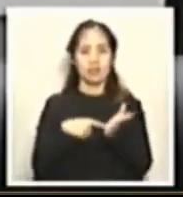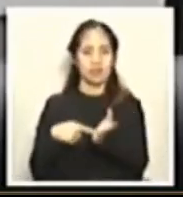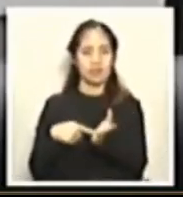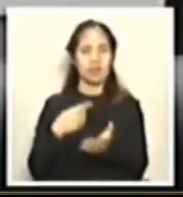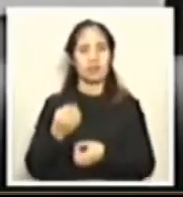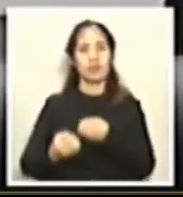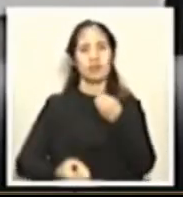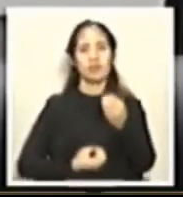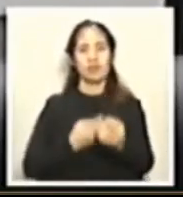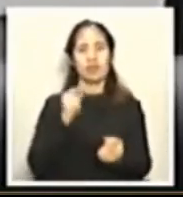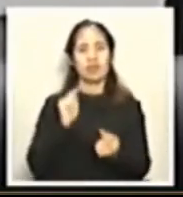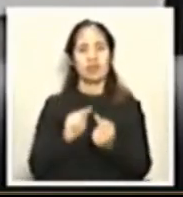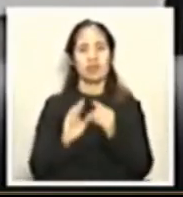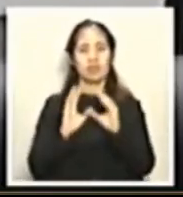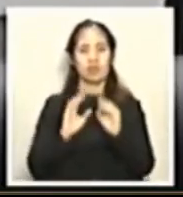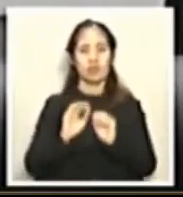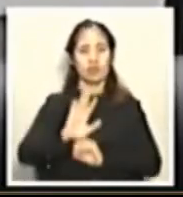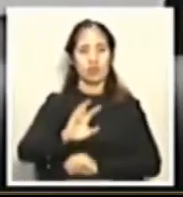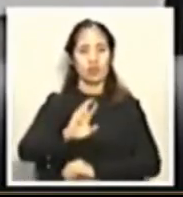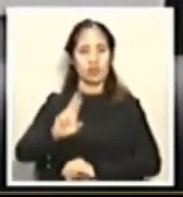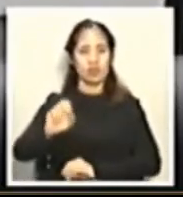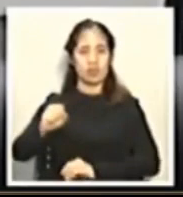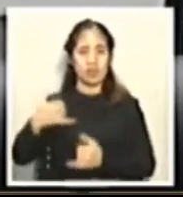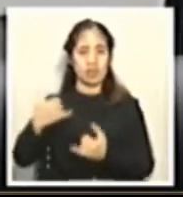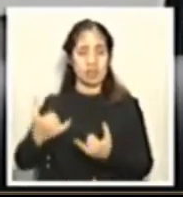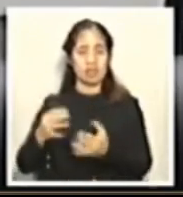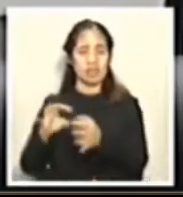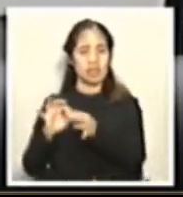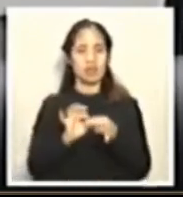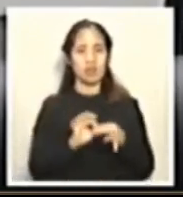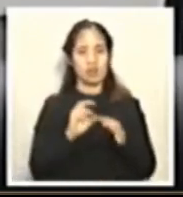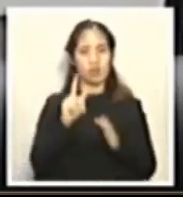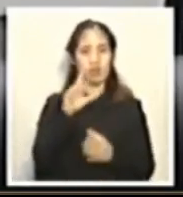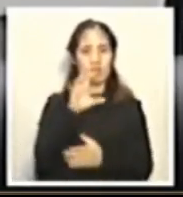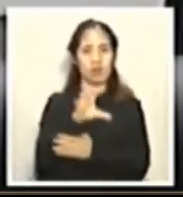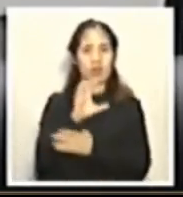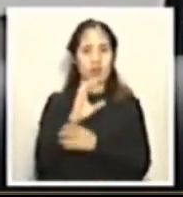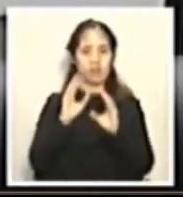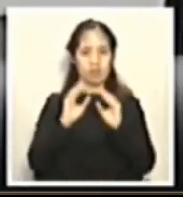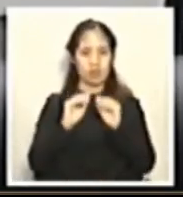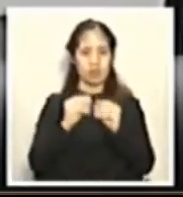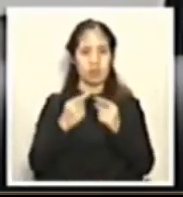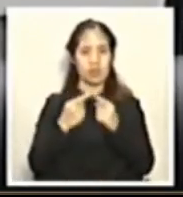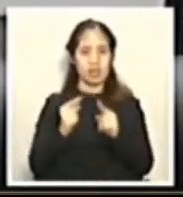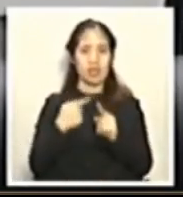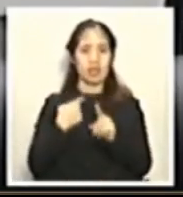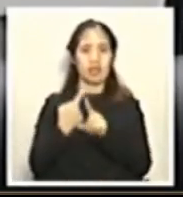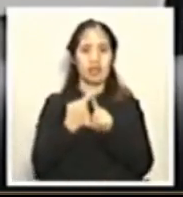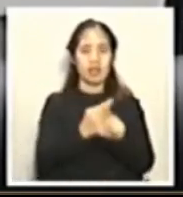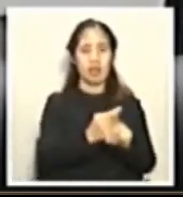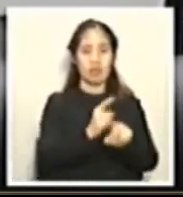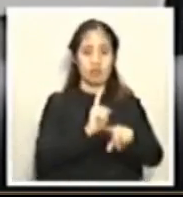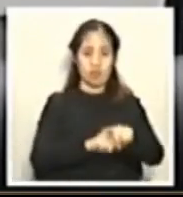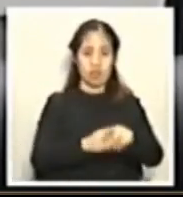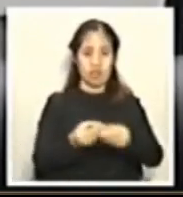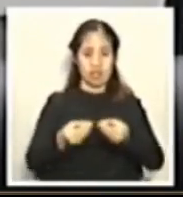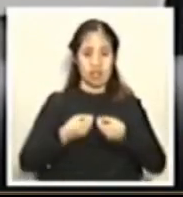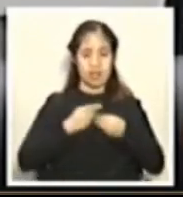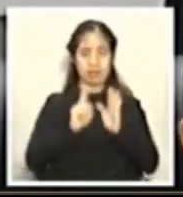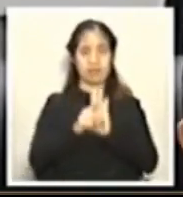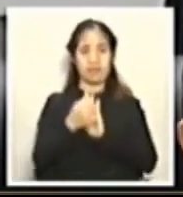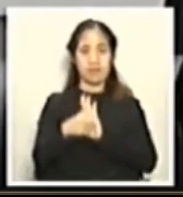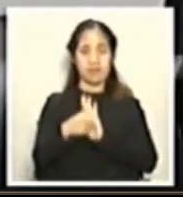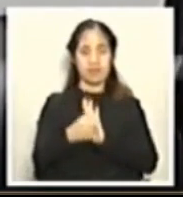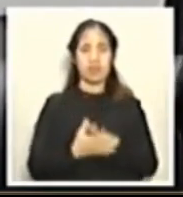ายในที่ประชุมของรัฐสภาแห่งนี้เกี่ยวกับข้อบังคับการประชุมแต่ตามเวลาที่ท่านประธานมอบให้ผมคิดว่